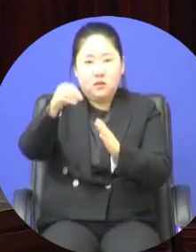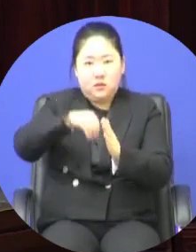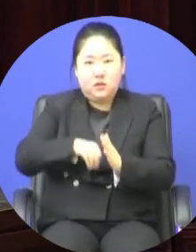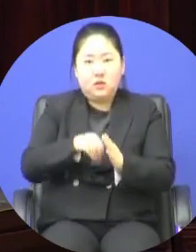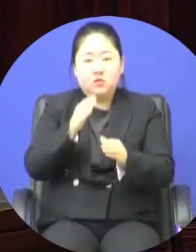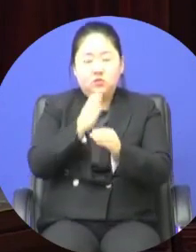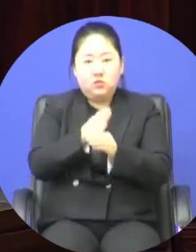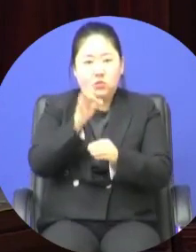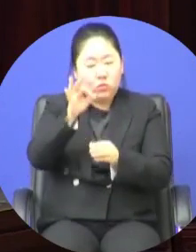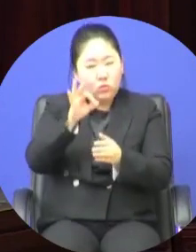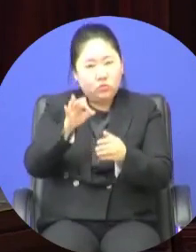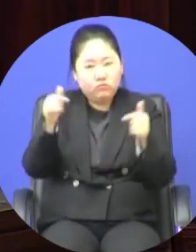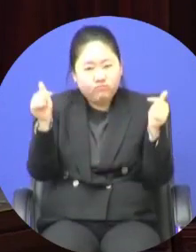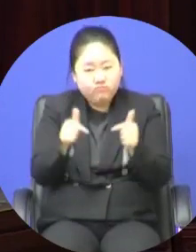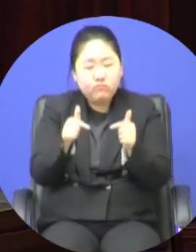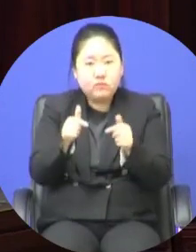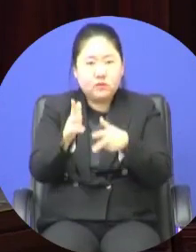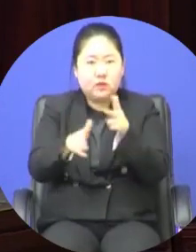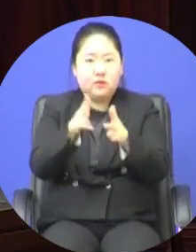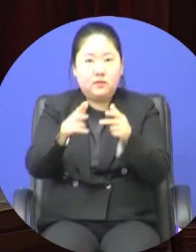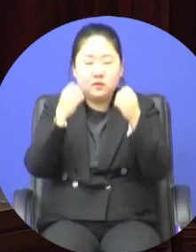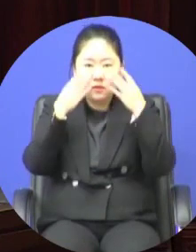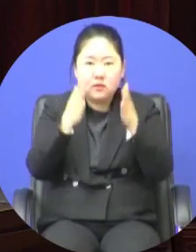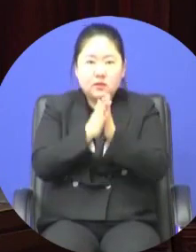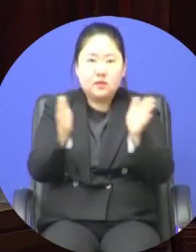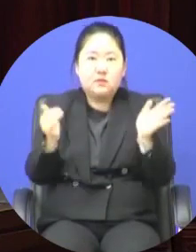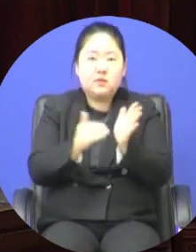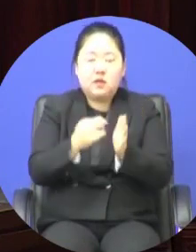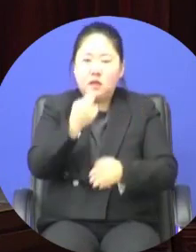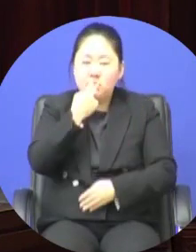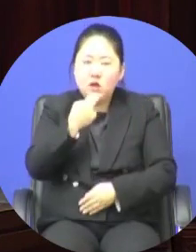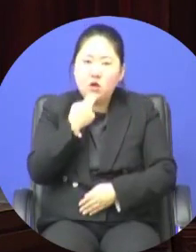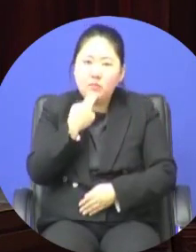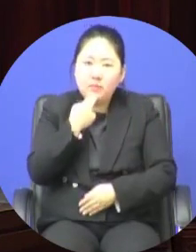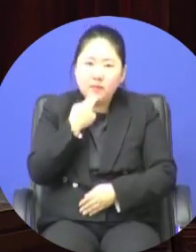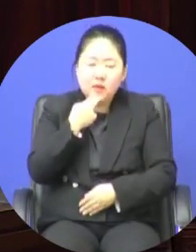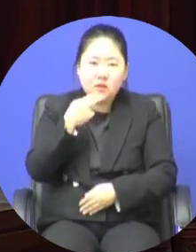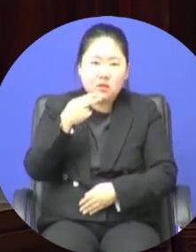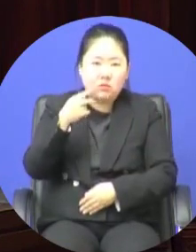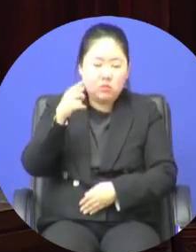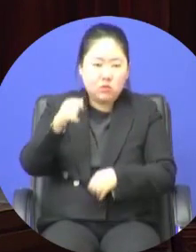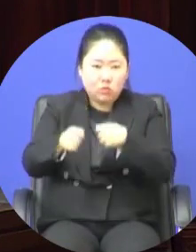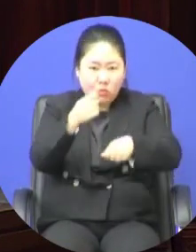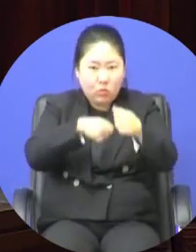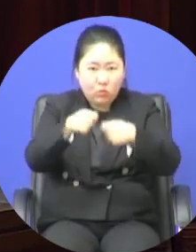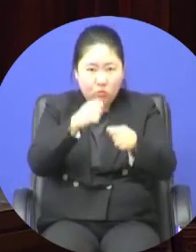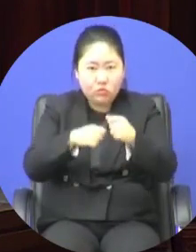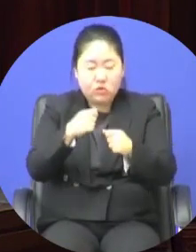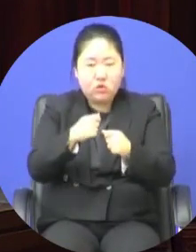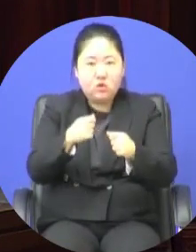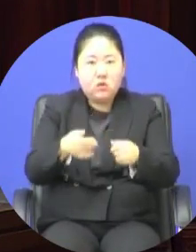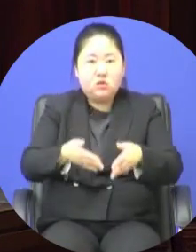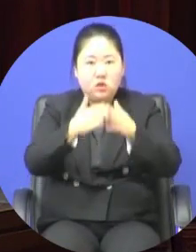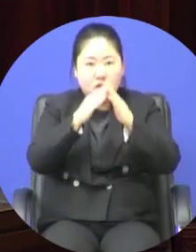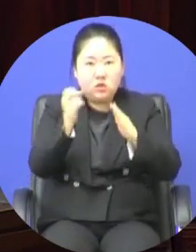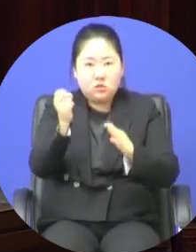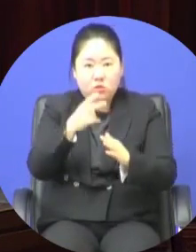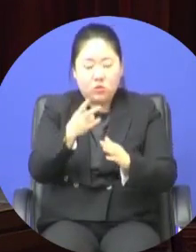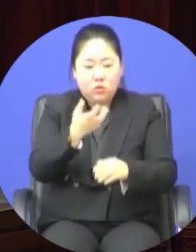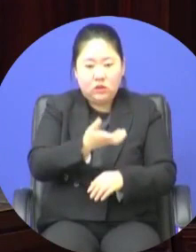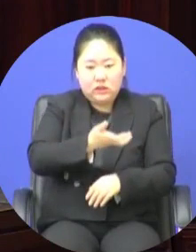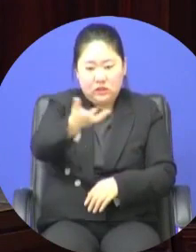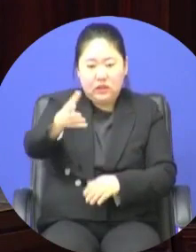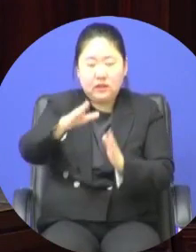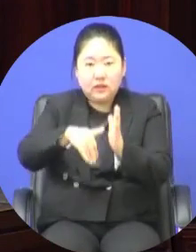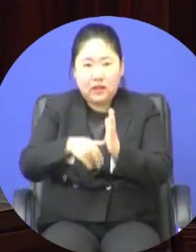줄이는 사업을 새롭게 시작했습니다. 냄새 없는 안성형 축사 모델 보급 사업과 축사 이전 명령 보상금 지급